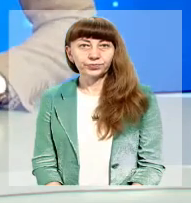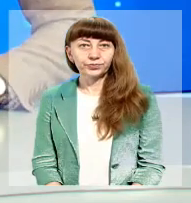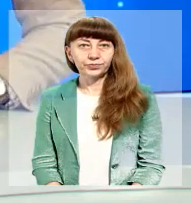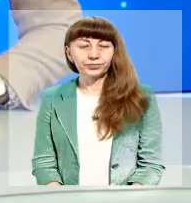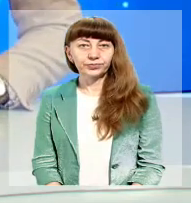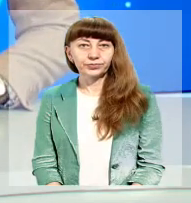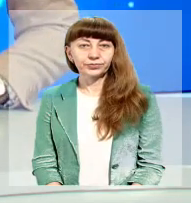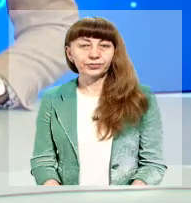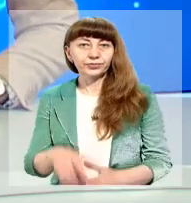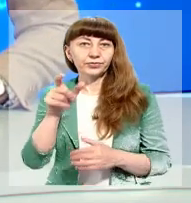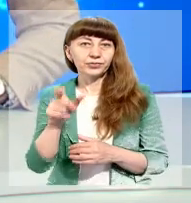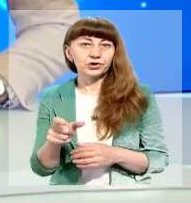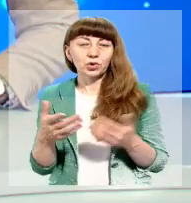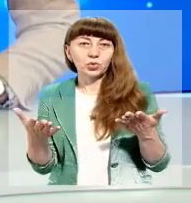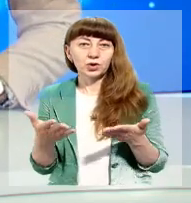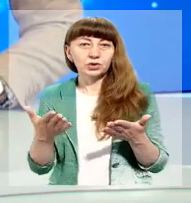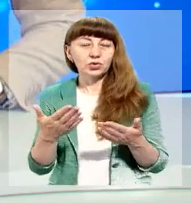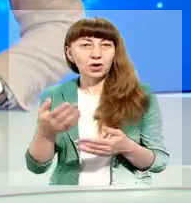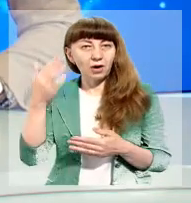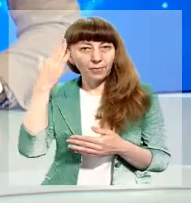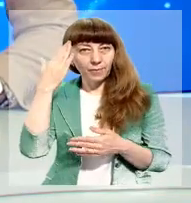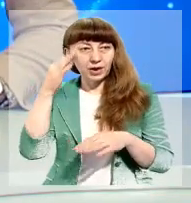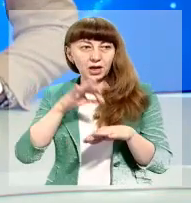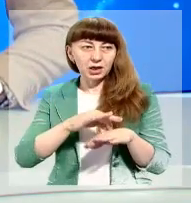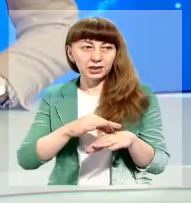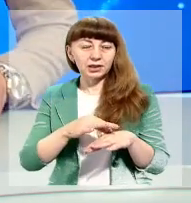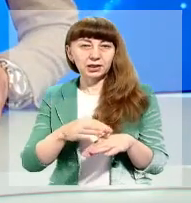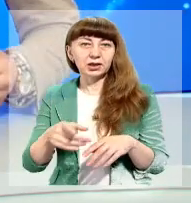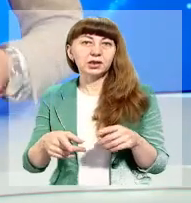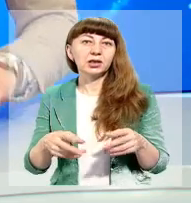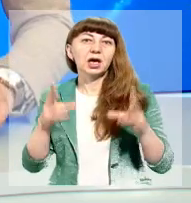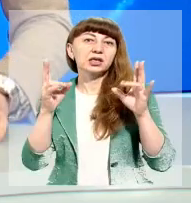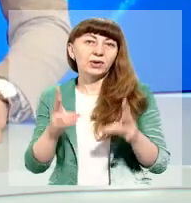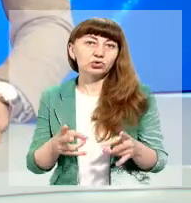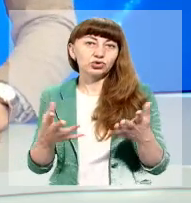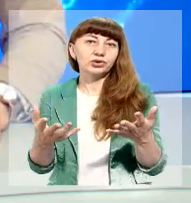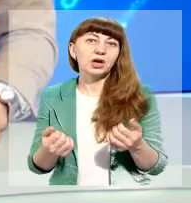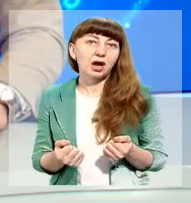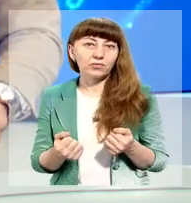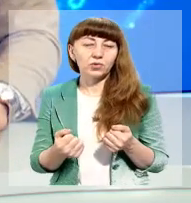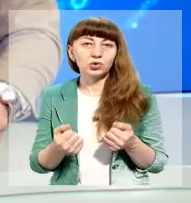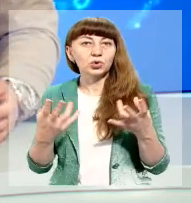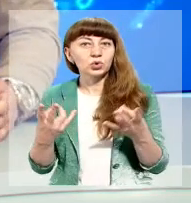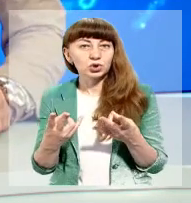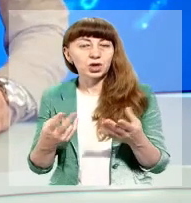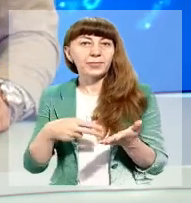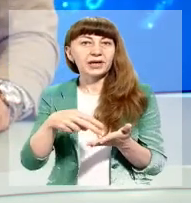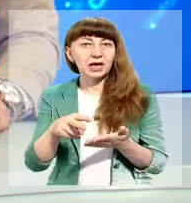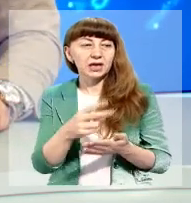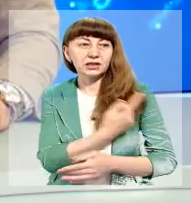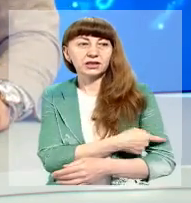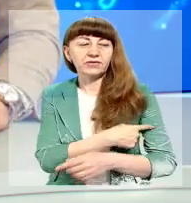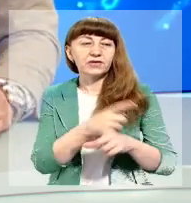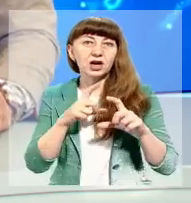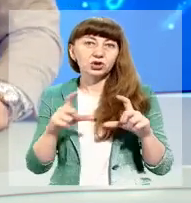Бас ауырып, балтыры сыздаған адам ең алдымен дәрігердің дәрменіне жүгінеді. Сондықтан да бұл абзал мамандықтардың бірі. Медицина